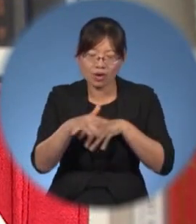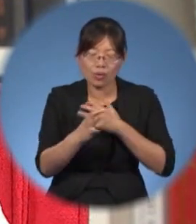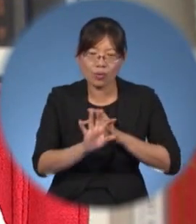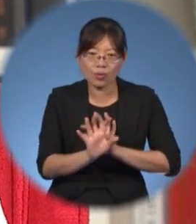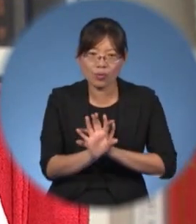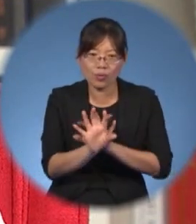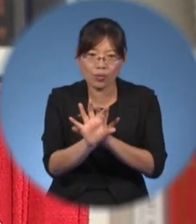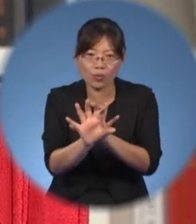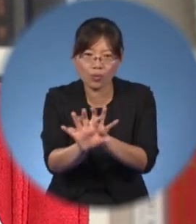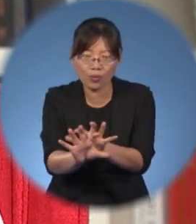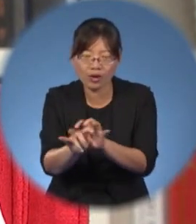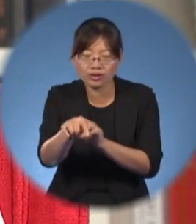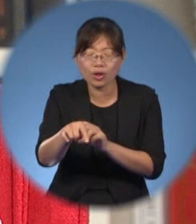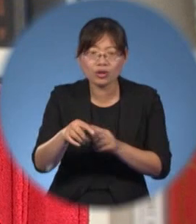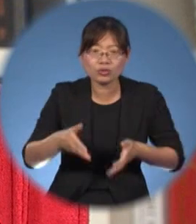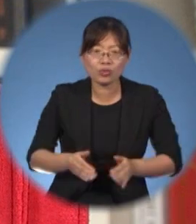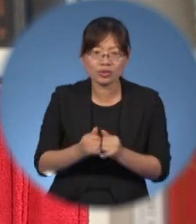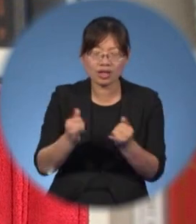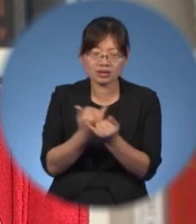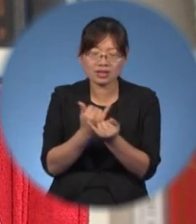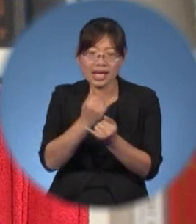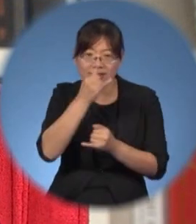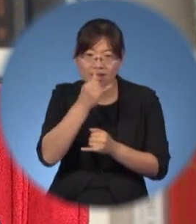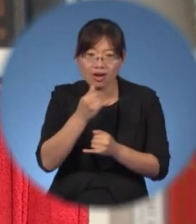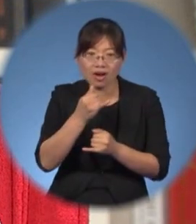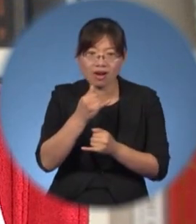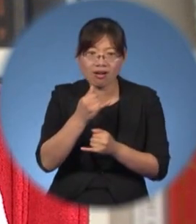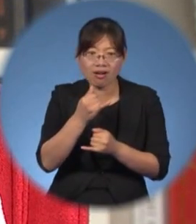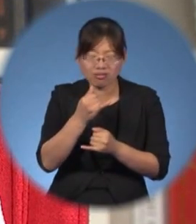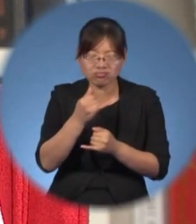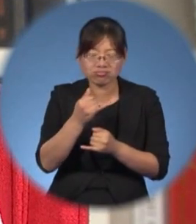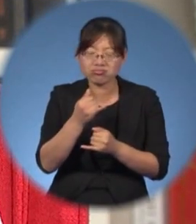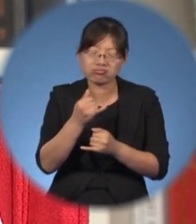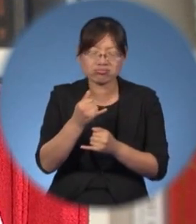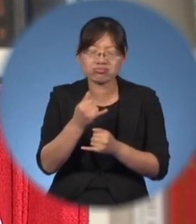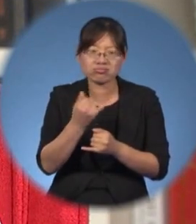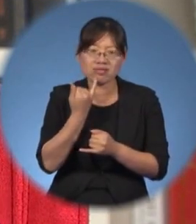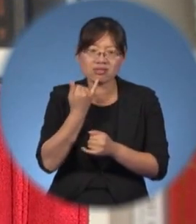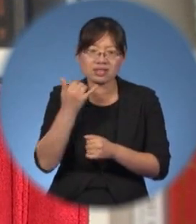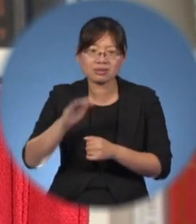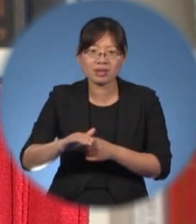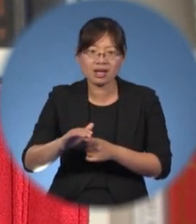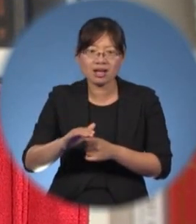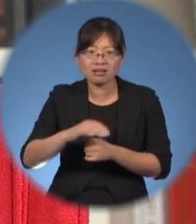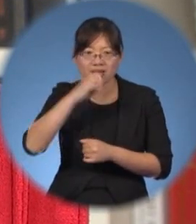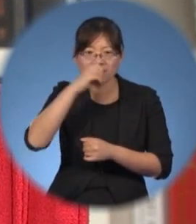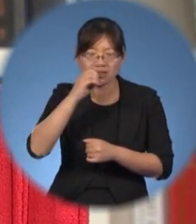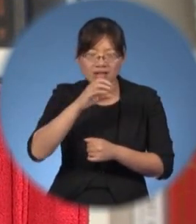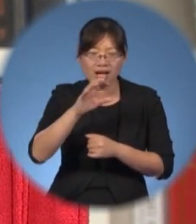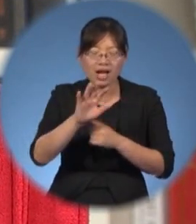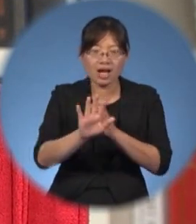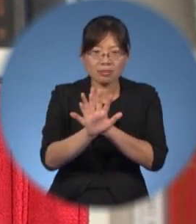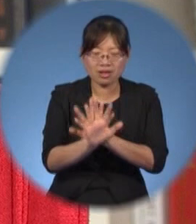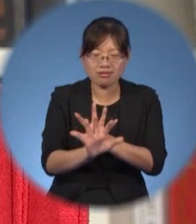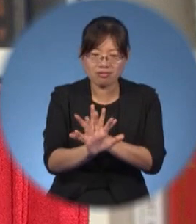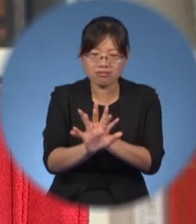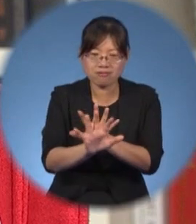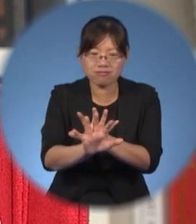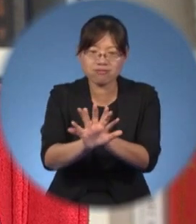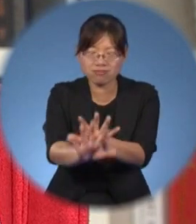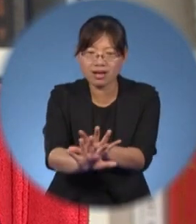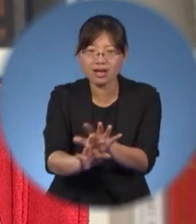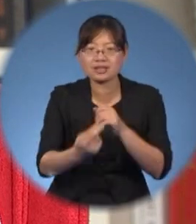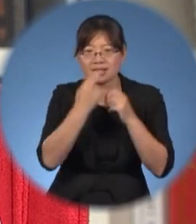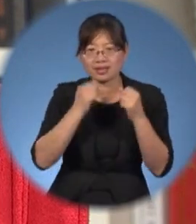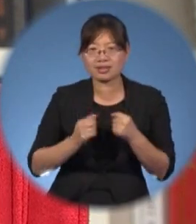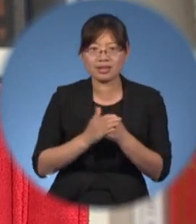거기 연고지가 있다든가 뭐 누가 친척이 있으면 뭐 다 이렇게 갔겠지만은, 그땐 앞에 줄 따라가야 사는 나 그러니까. 예, 예. 그게